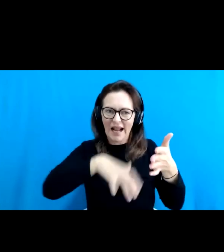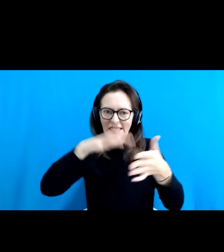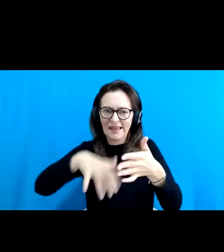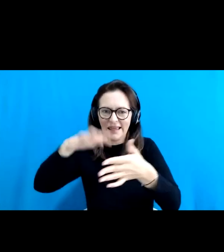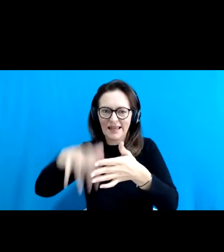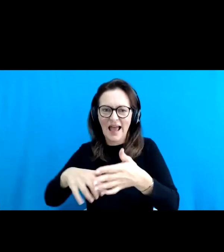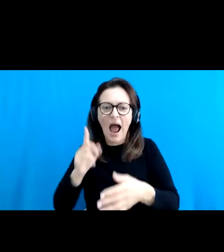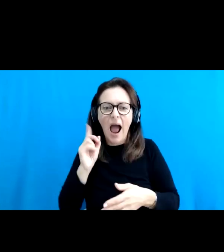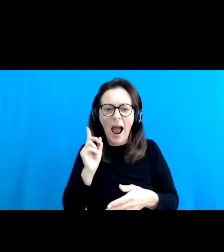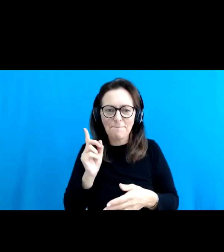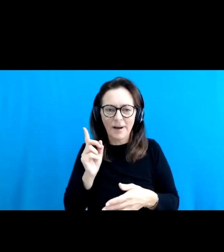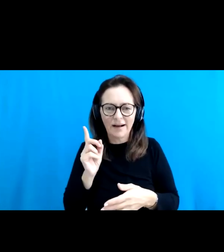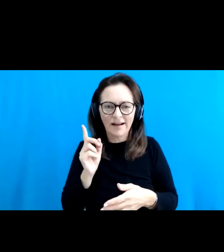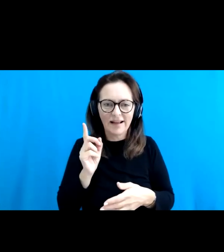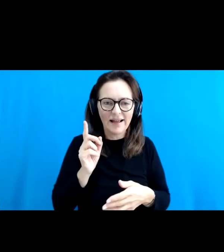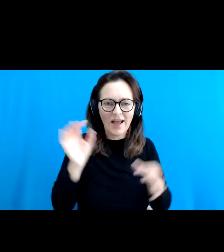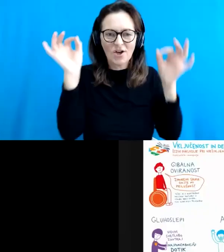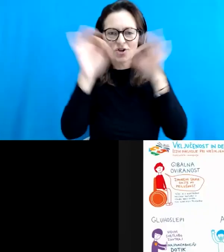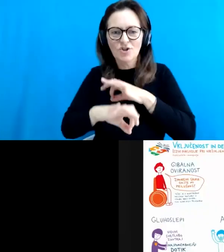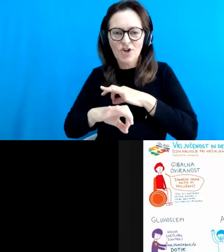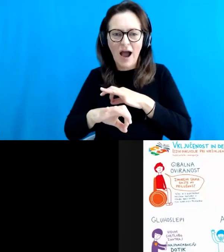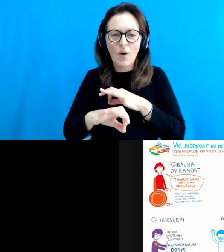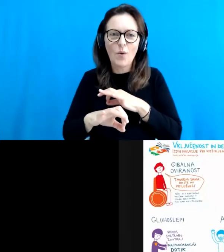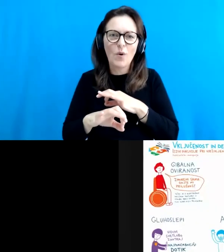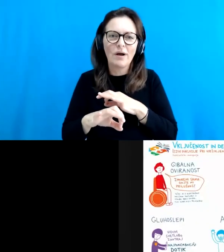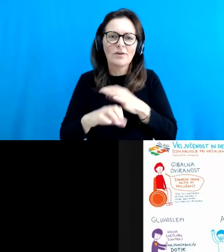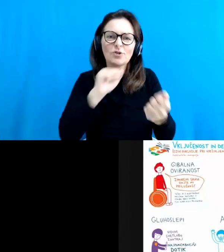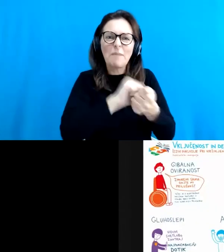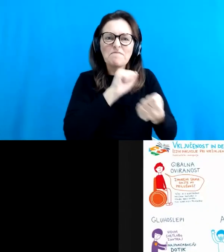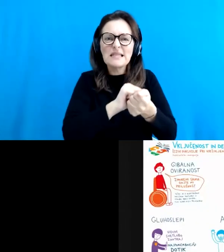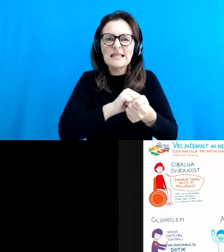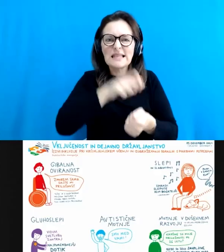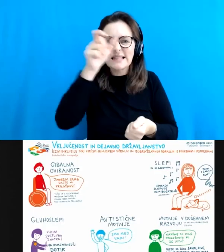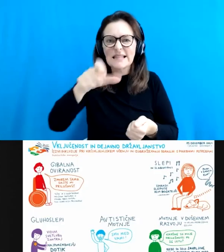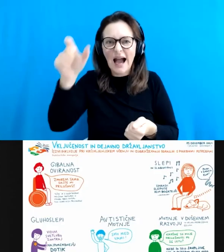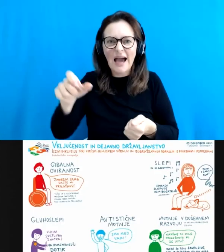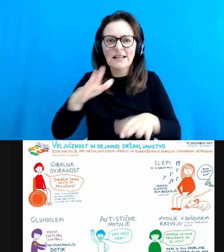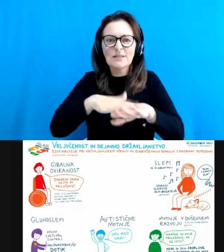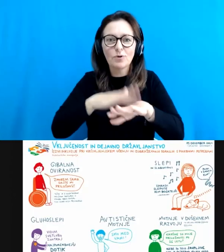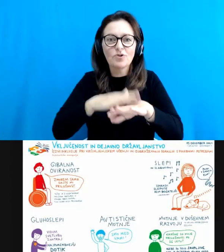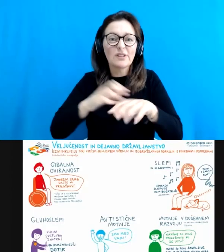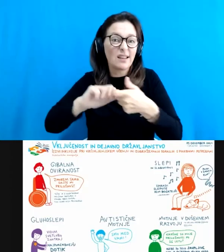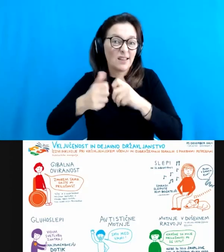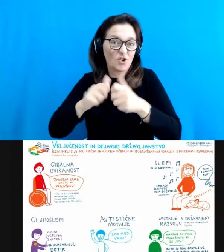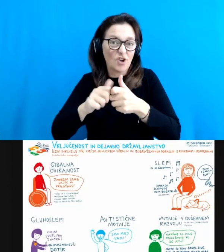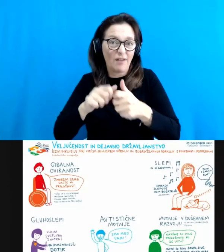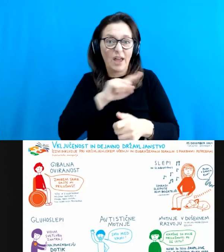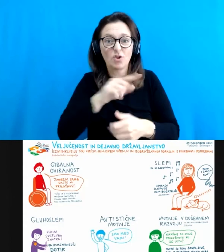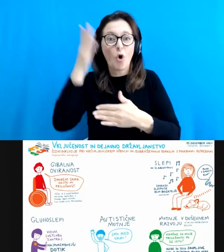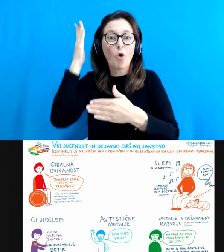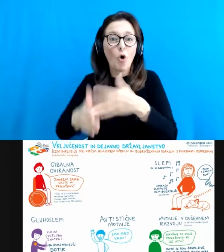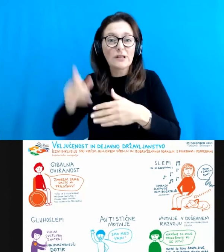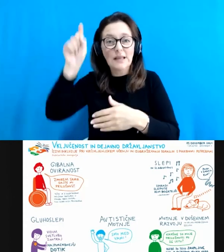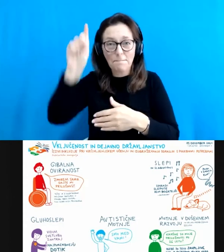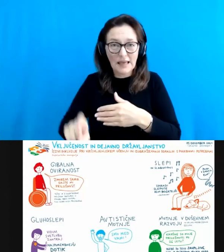Vendar jo žal so nam tiskari sporočili, da imajo težave in jo bodo lahko natisnili šele do konca meseca.